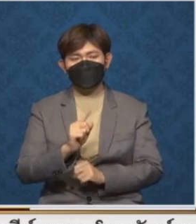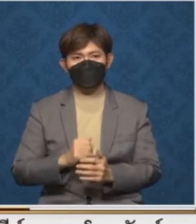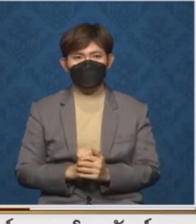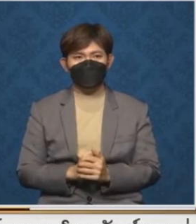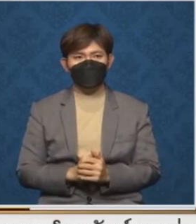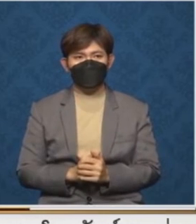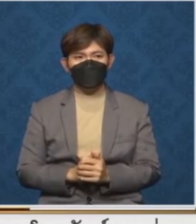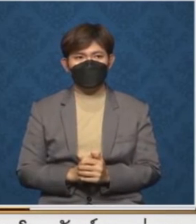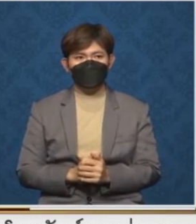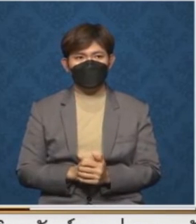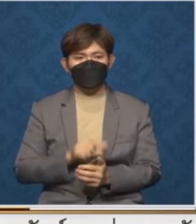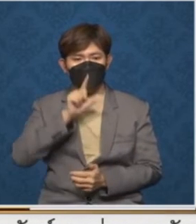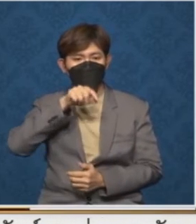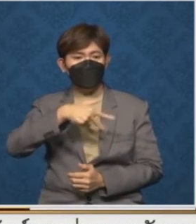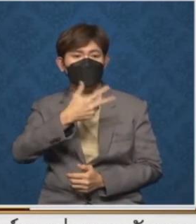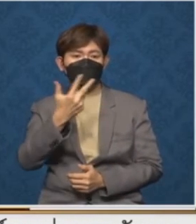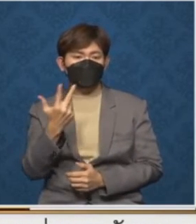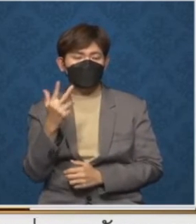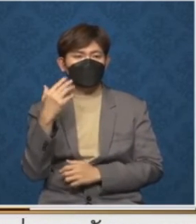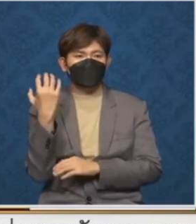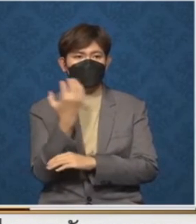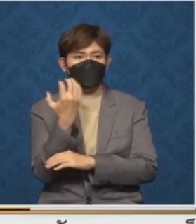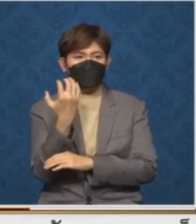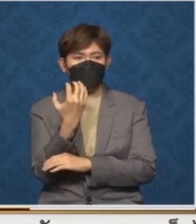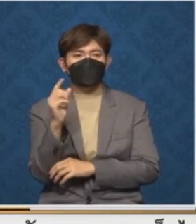ต้องผ่านโอ้งการอนามยโกรับรอง